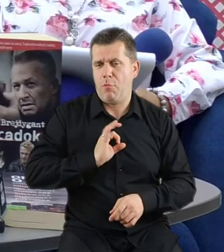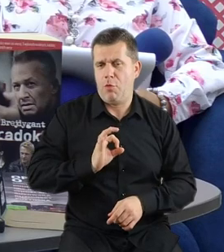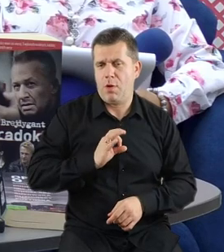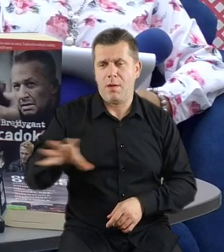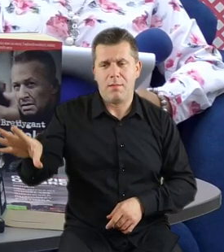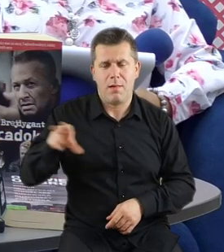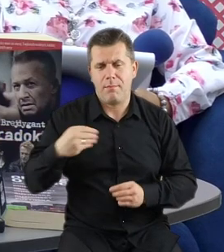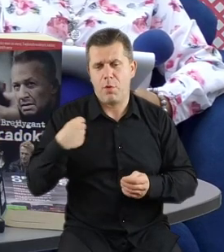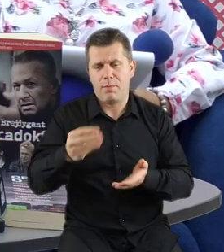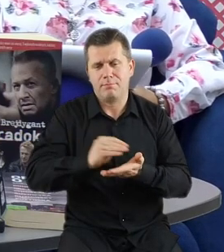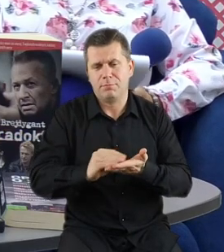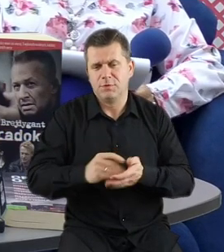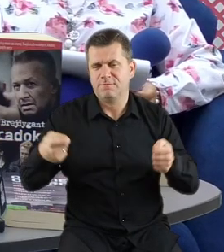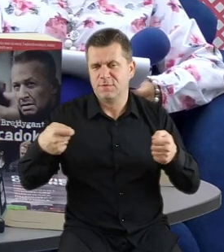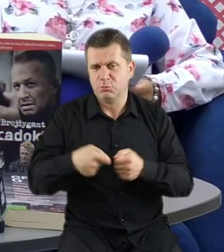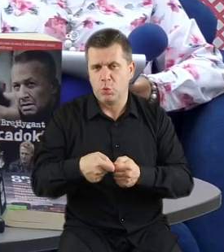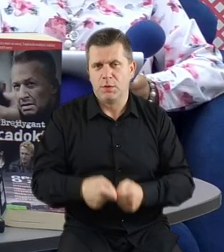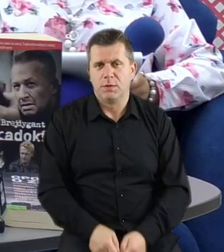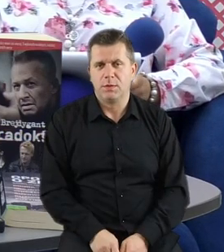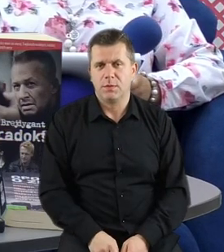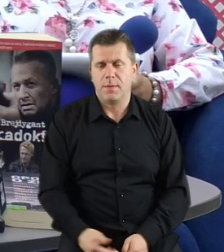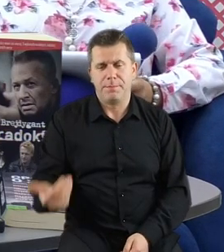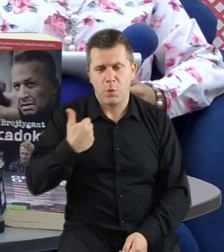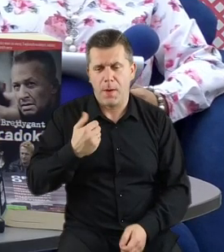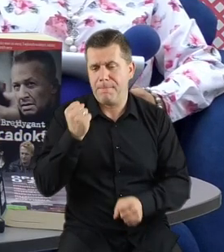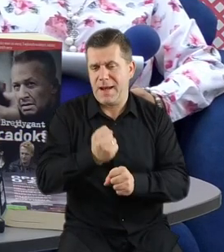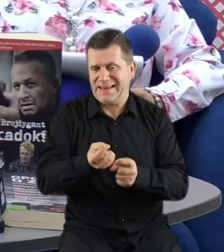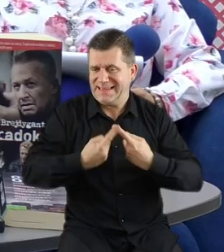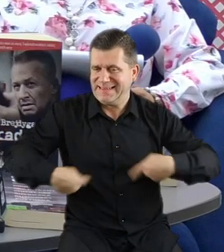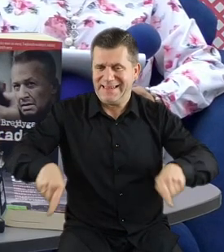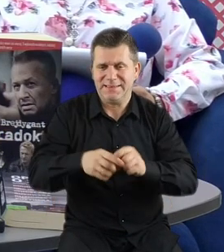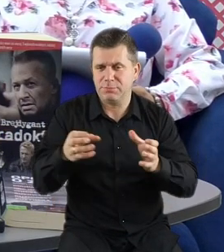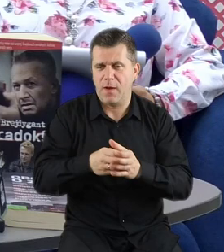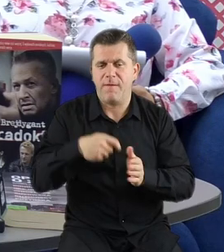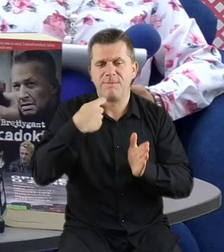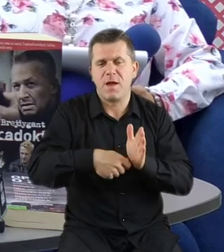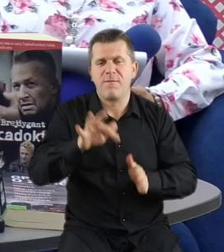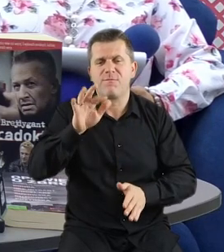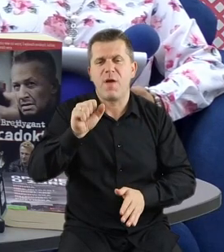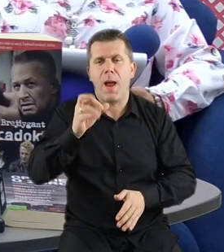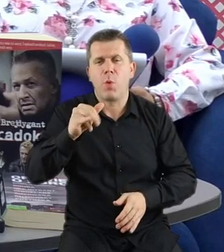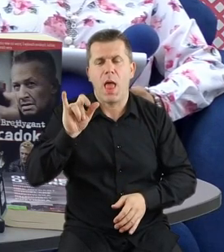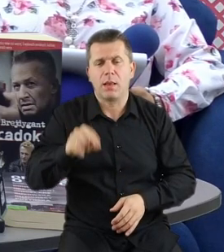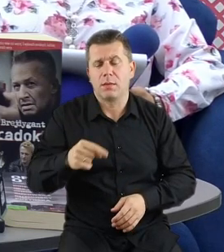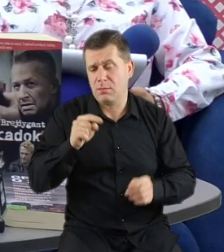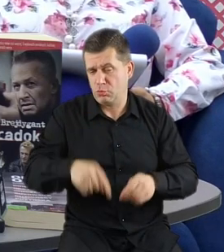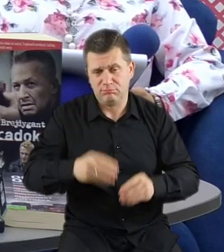pisali to wspólnie. To była też praca zespołowa, mimo że nad filmem fabularnym, i to muszę